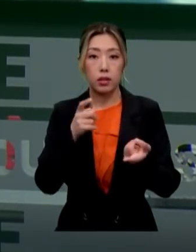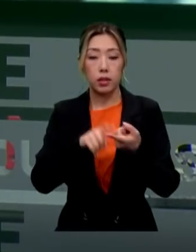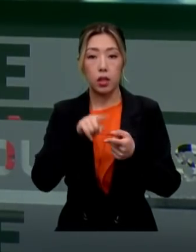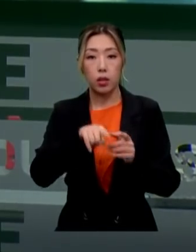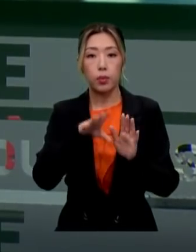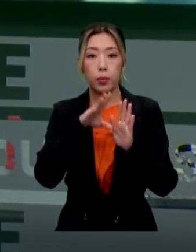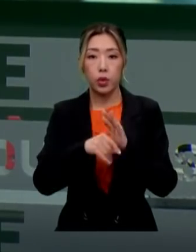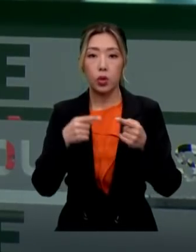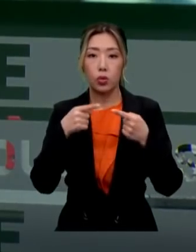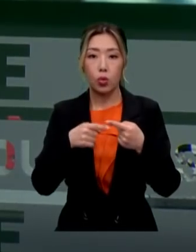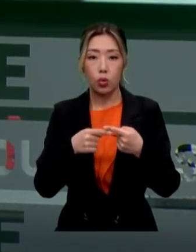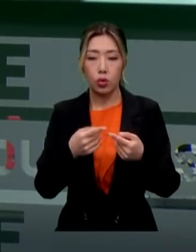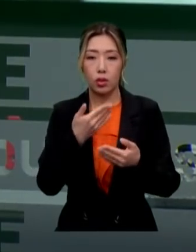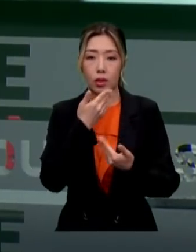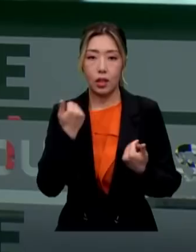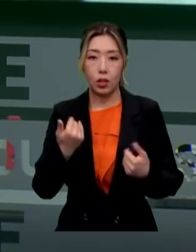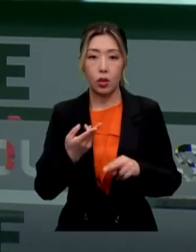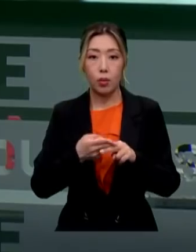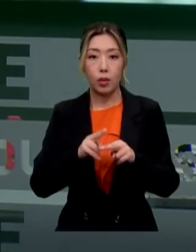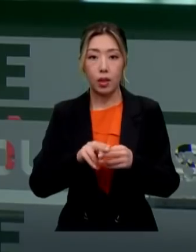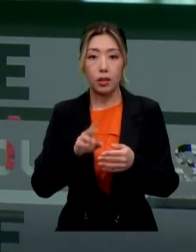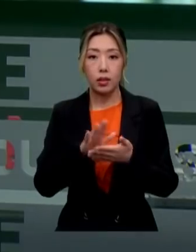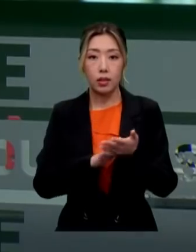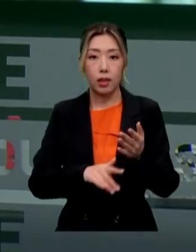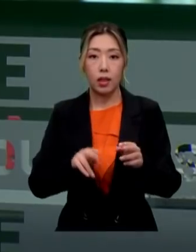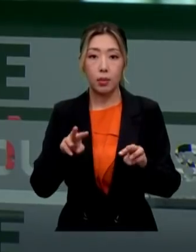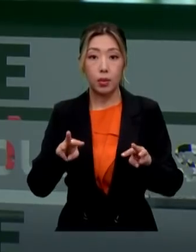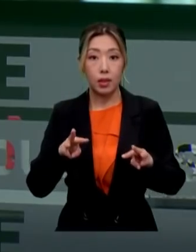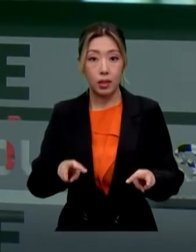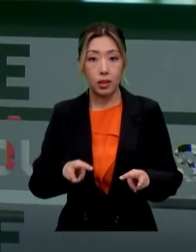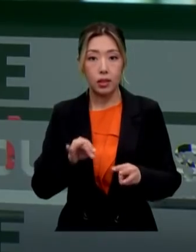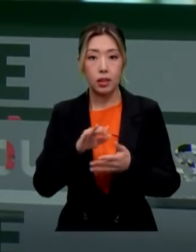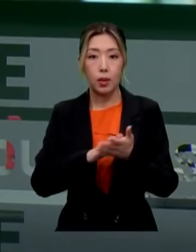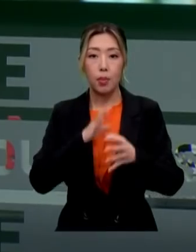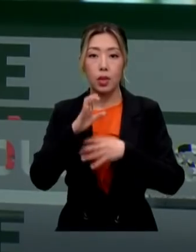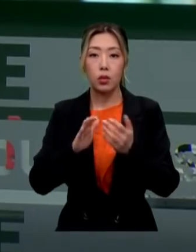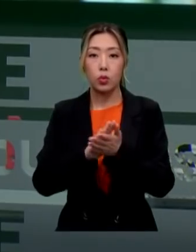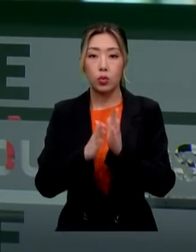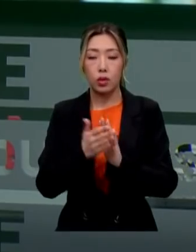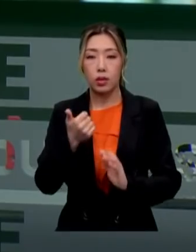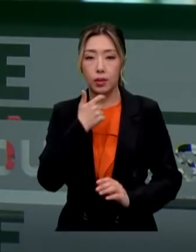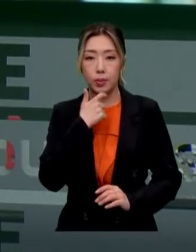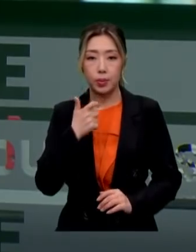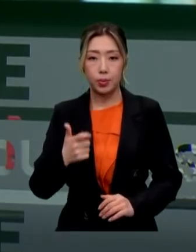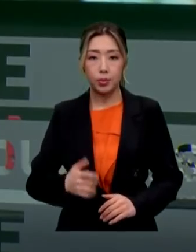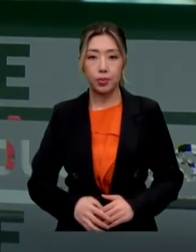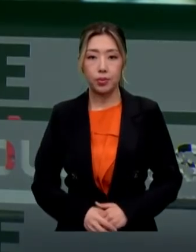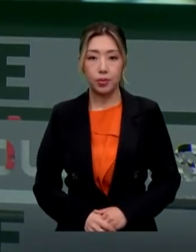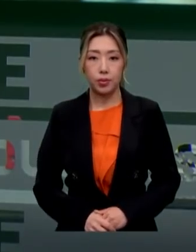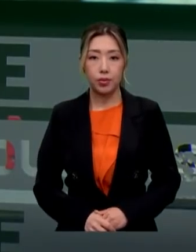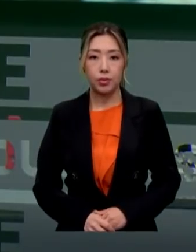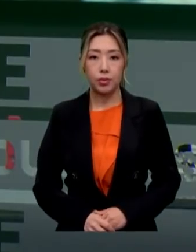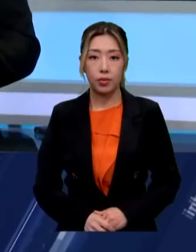них, опять же, никакой конкретики. За дипломатической риторикой и реакцией мирового сообщества следит редакция программы «Мир.